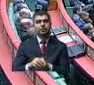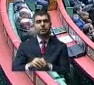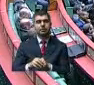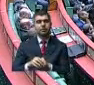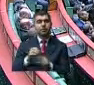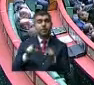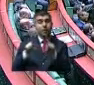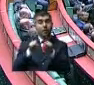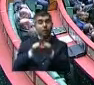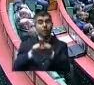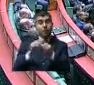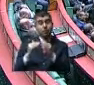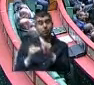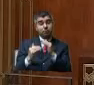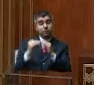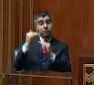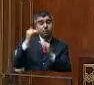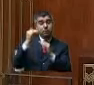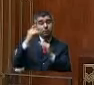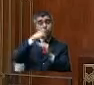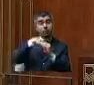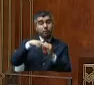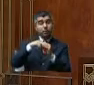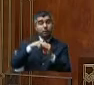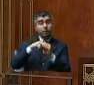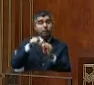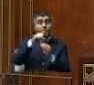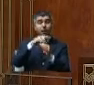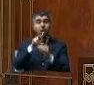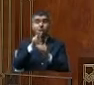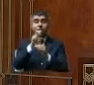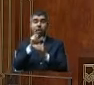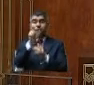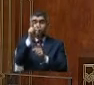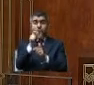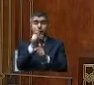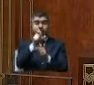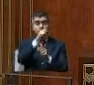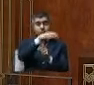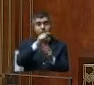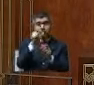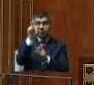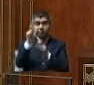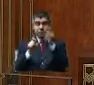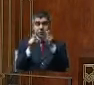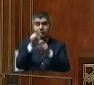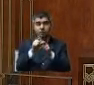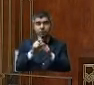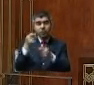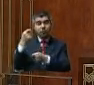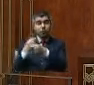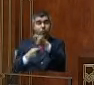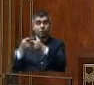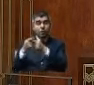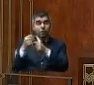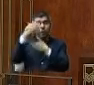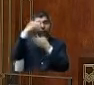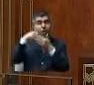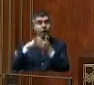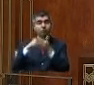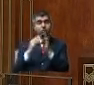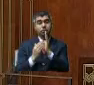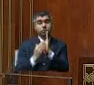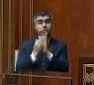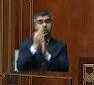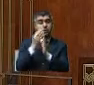فإن تحسن هذه المؤشرات يستبعد تعزيز ثقة الفاعلين والشركاء في الاقتصاد الوطني، وبالتالي تحسن عام